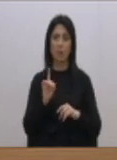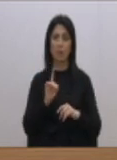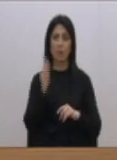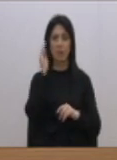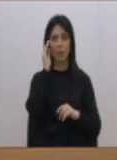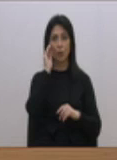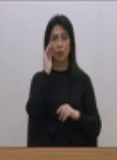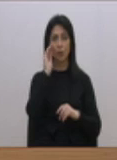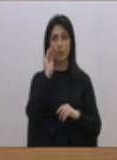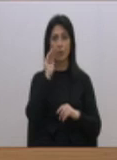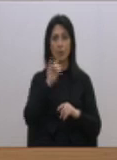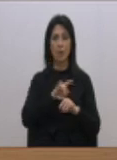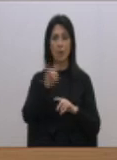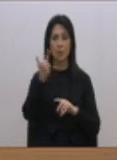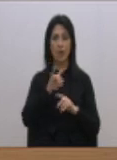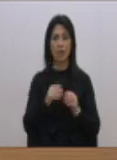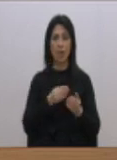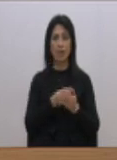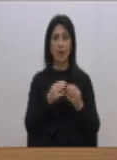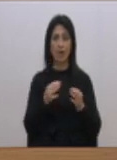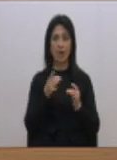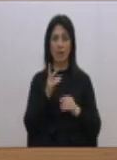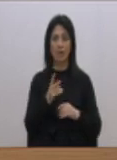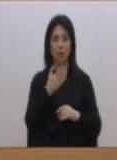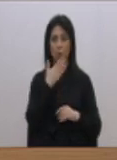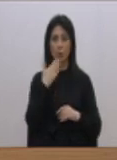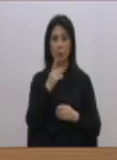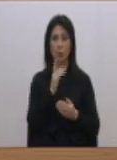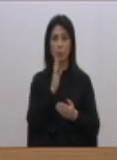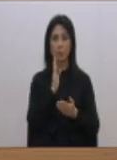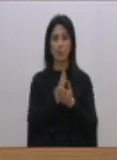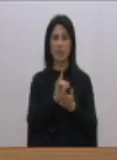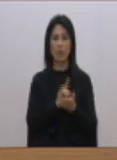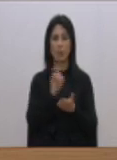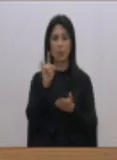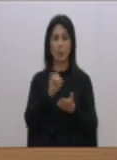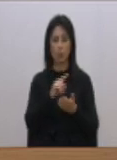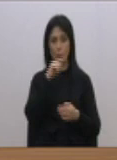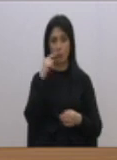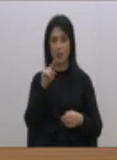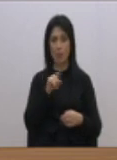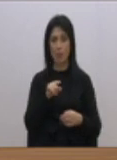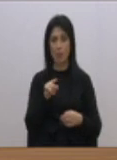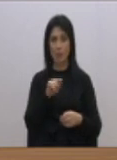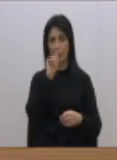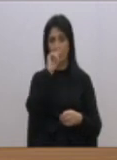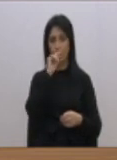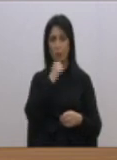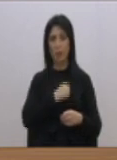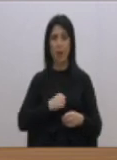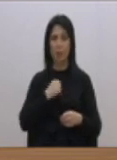თითქოს ფრენების აღდგენაში არანაირი რისკი არ არის, პირდაპირ ფრენებს გულისხმობ რუსეთთან. პუტინი